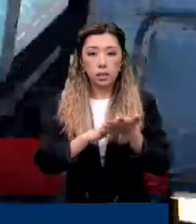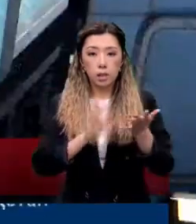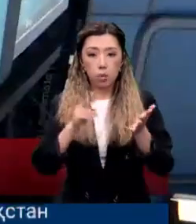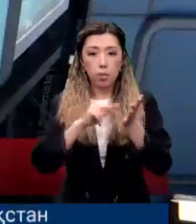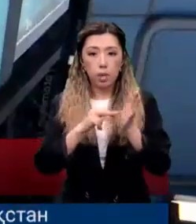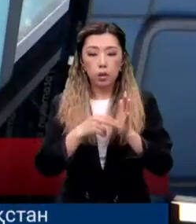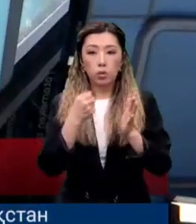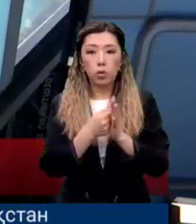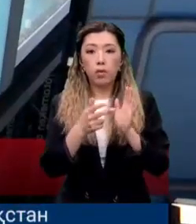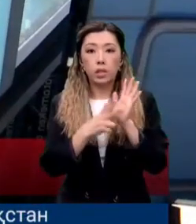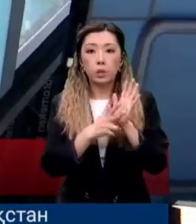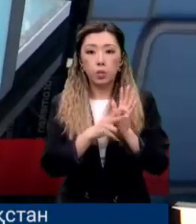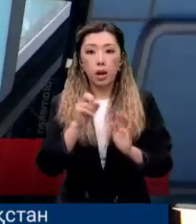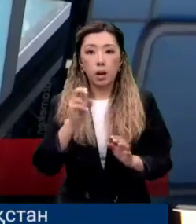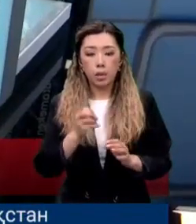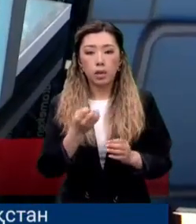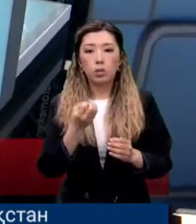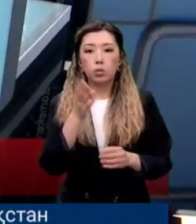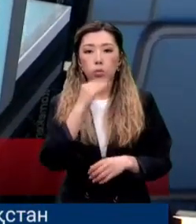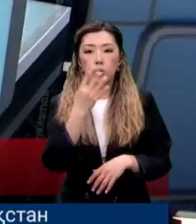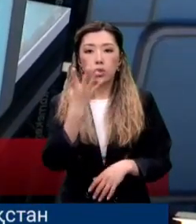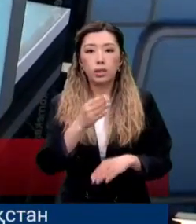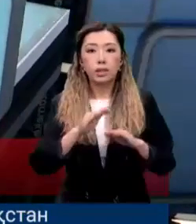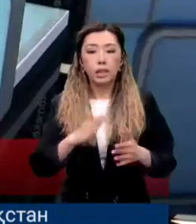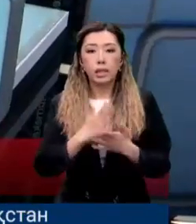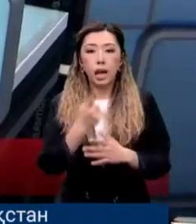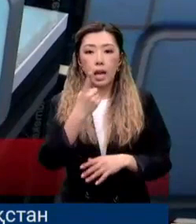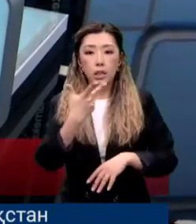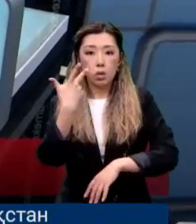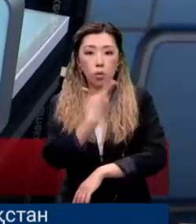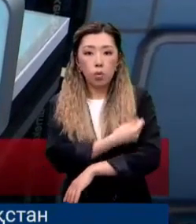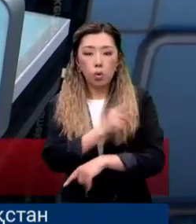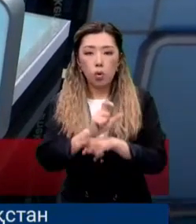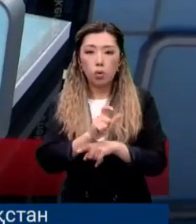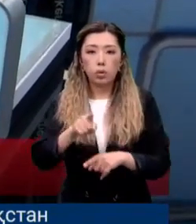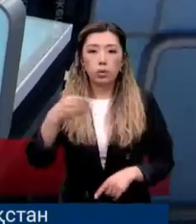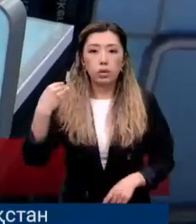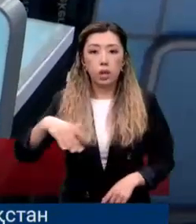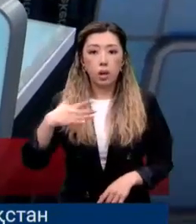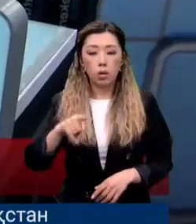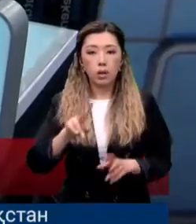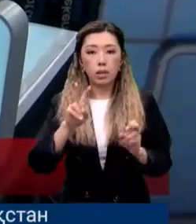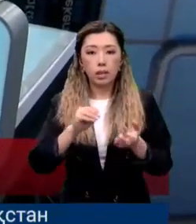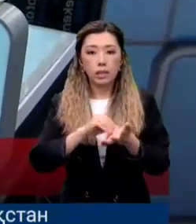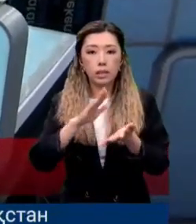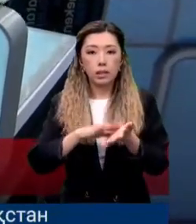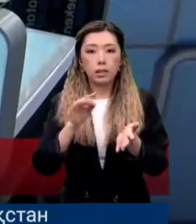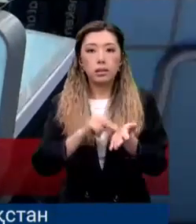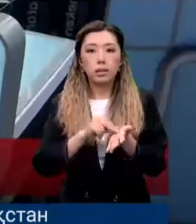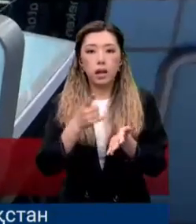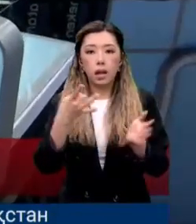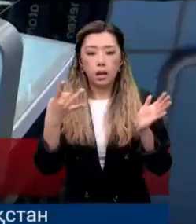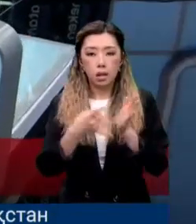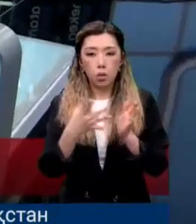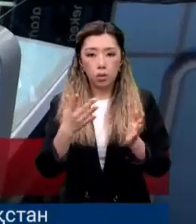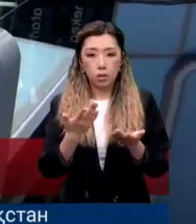8 апреля получат все четверо детей. Это самый дорогой в мире укол, который вошел по стоимости в Книгу рекордов Гиннесса. Один укол